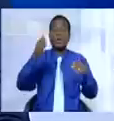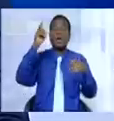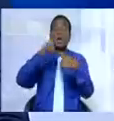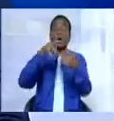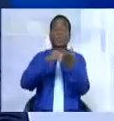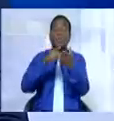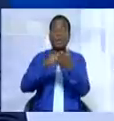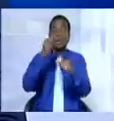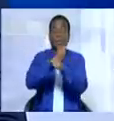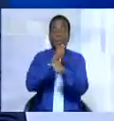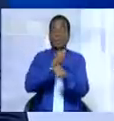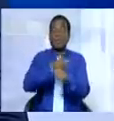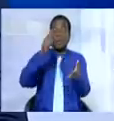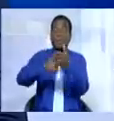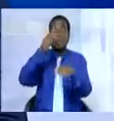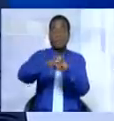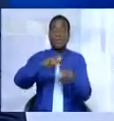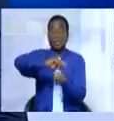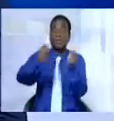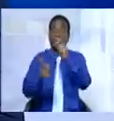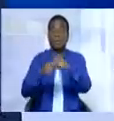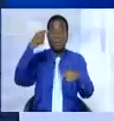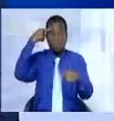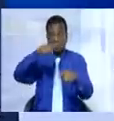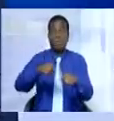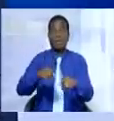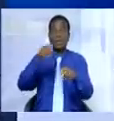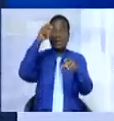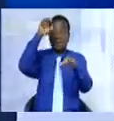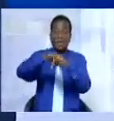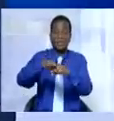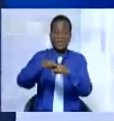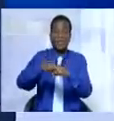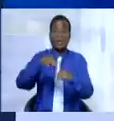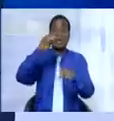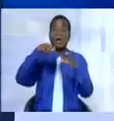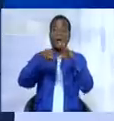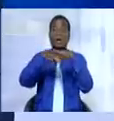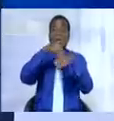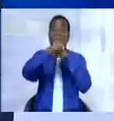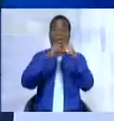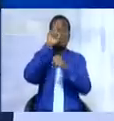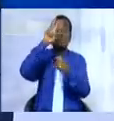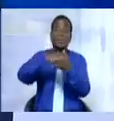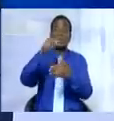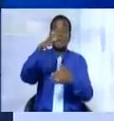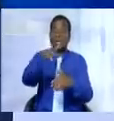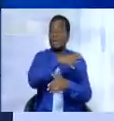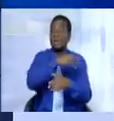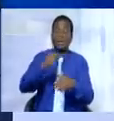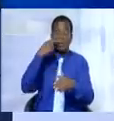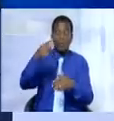débat sur des réformes à faire pour la tenue d'élections apaisées en 2015, notamment la révision de l'article 35